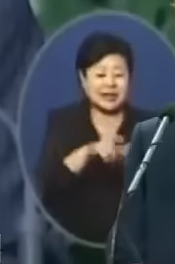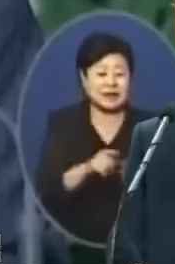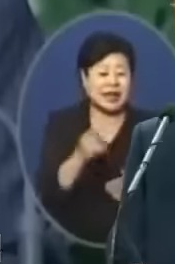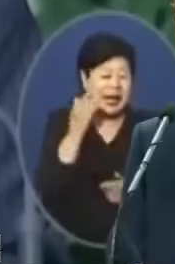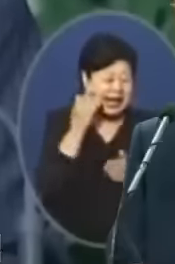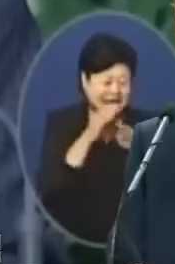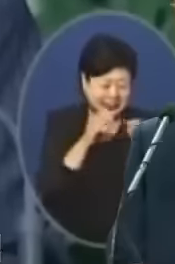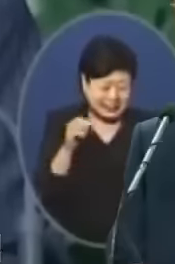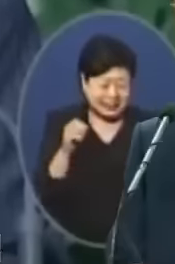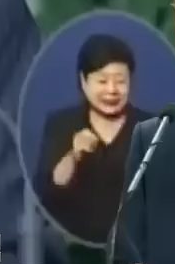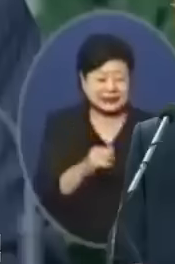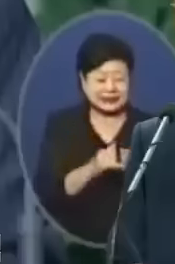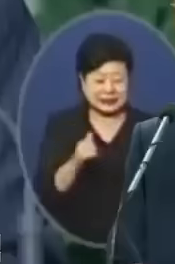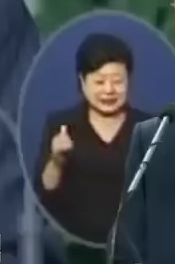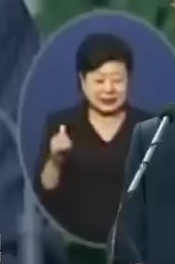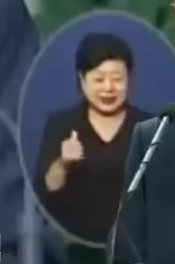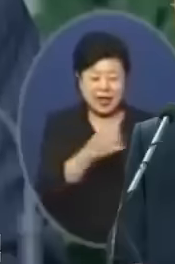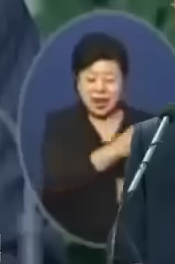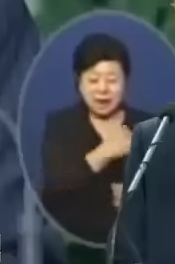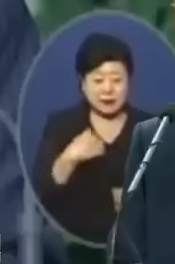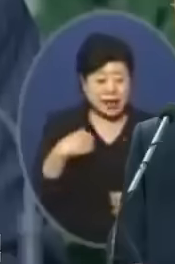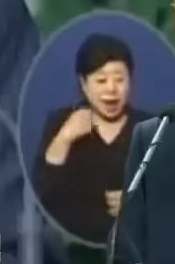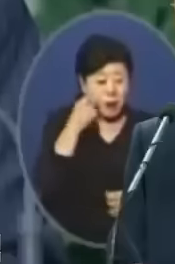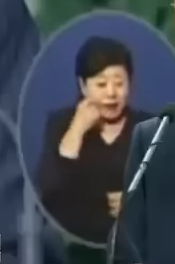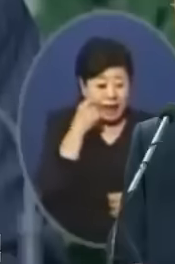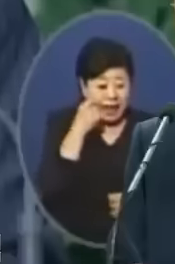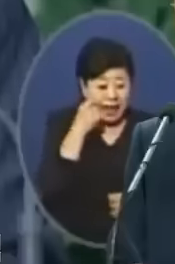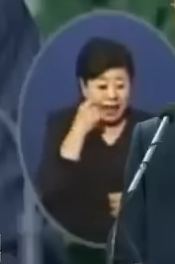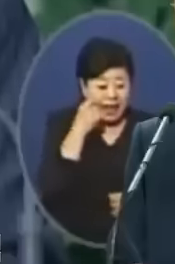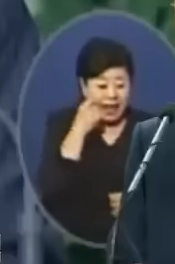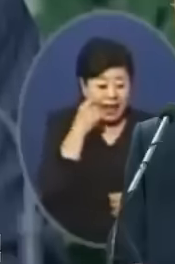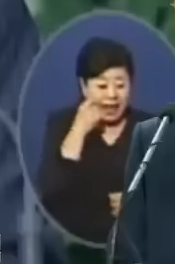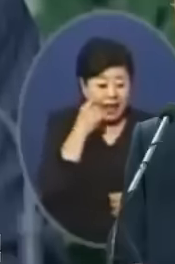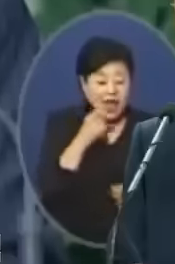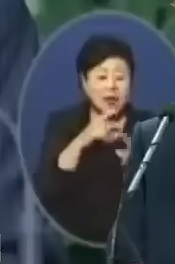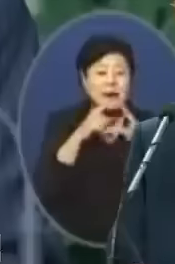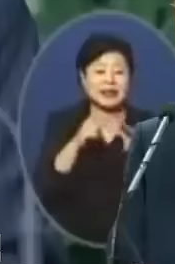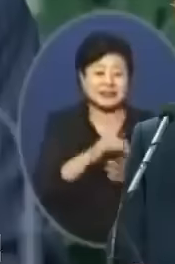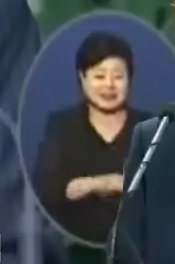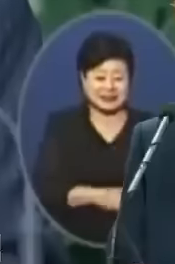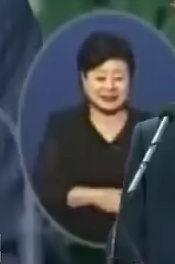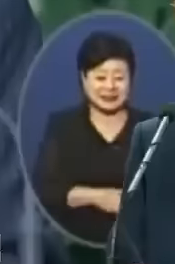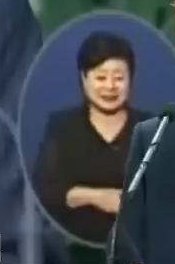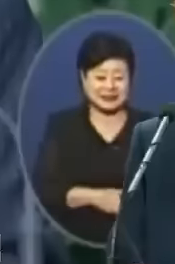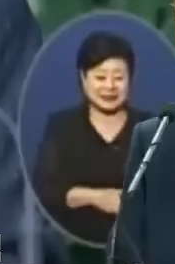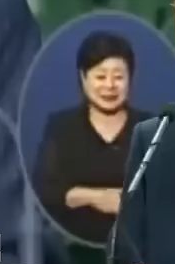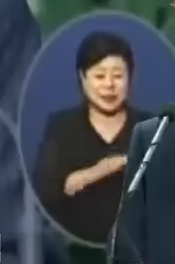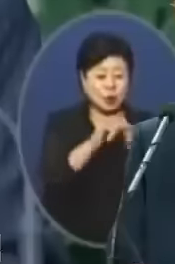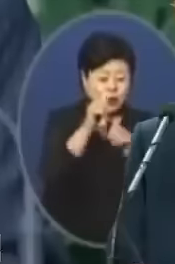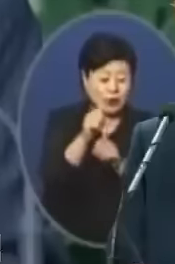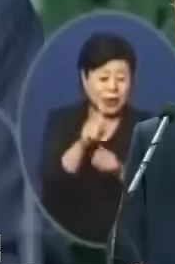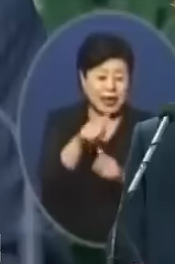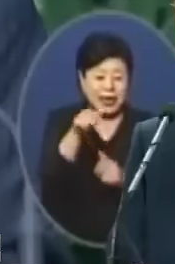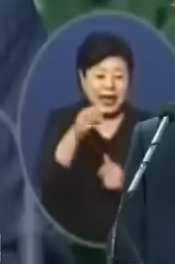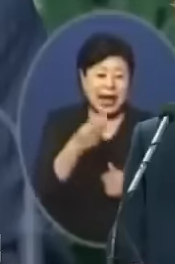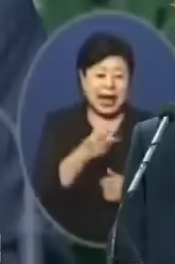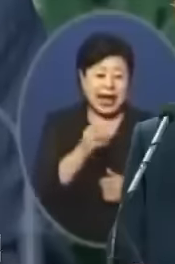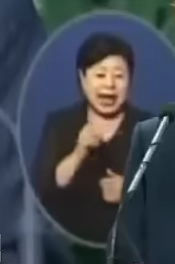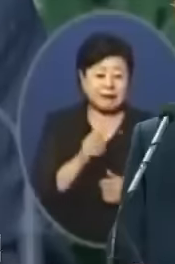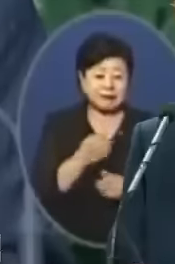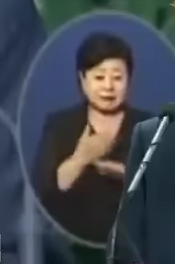가나안의 족속들을 감당할 수 없다고 말했습니다. 그런데 여호수아와